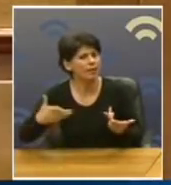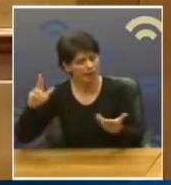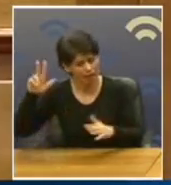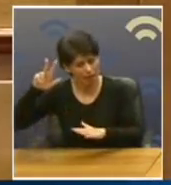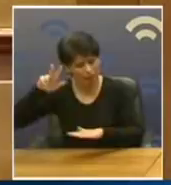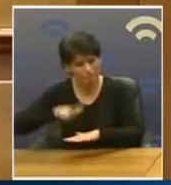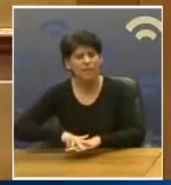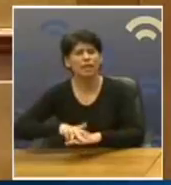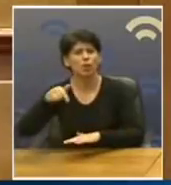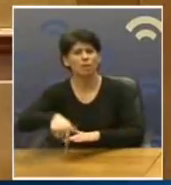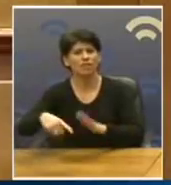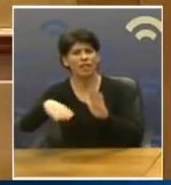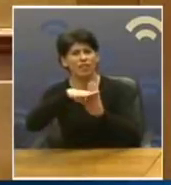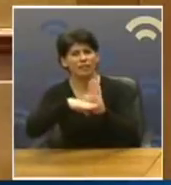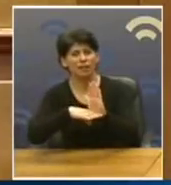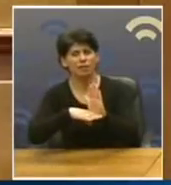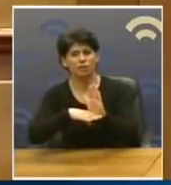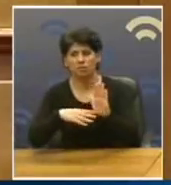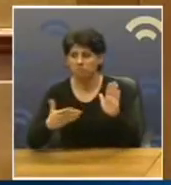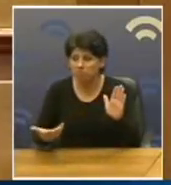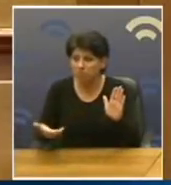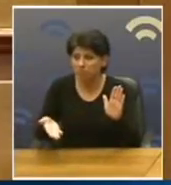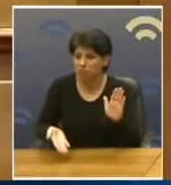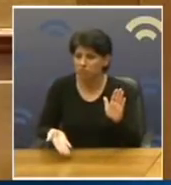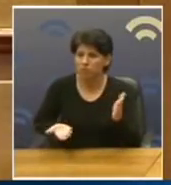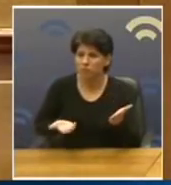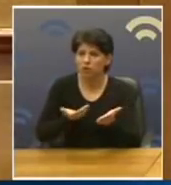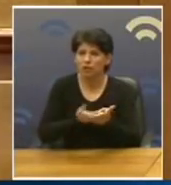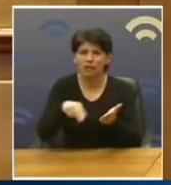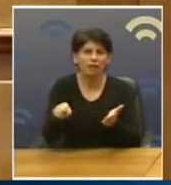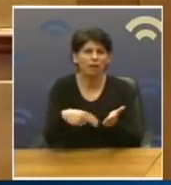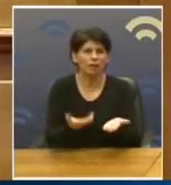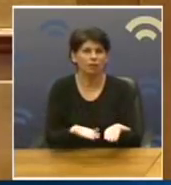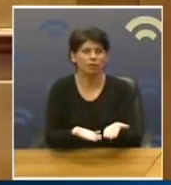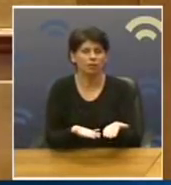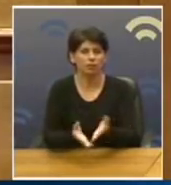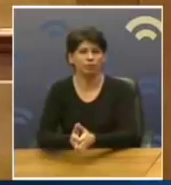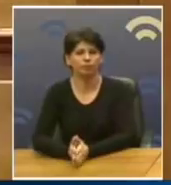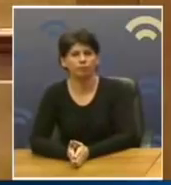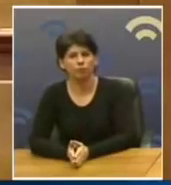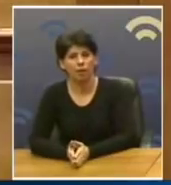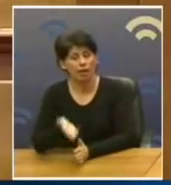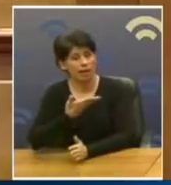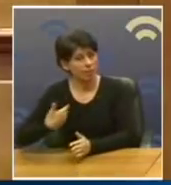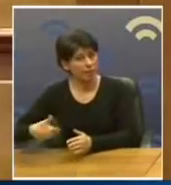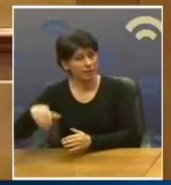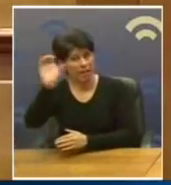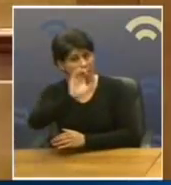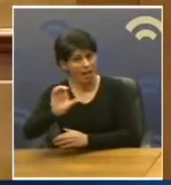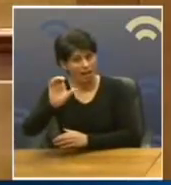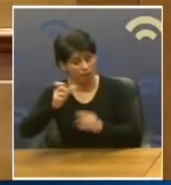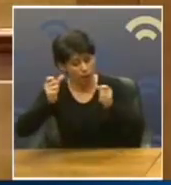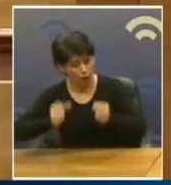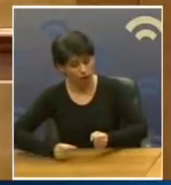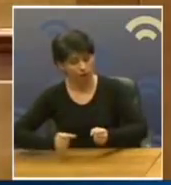τέτοιες διατάξεις ενώ έχει προταθεί η κατάργησή τους? Είμαστε στην Ευρώπη των θεμελιωδών